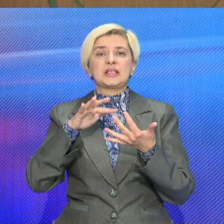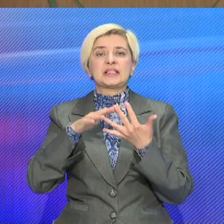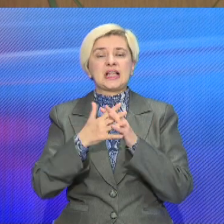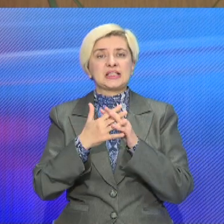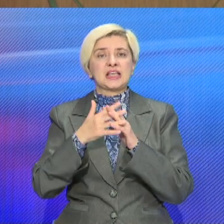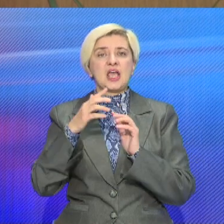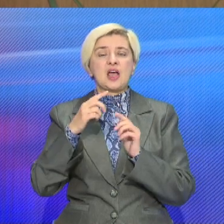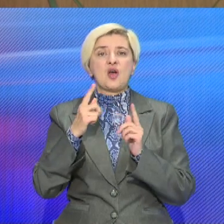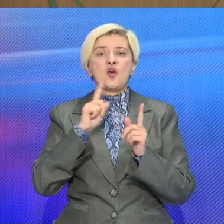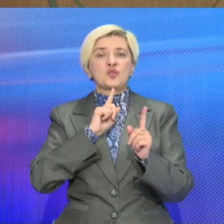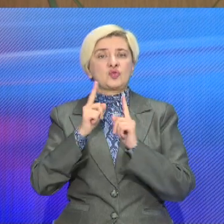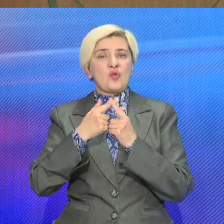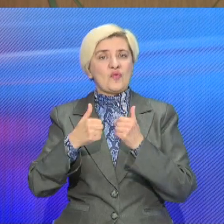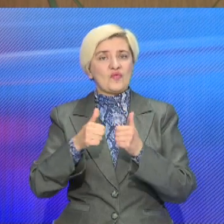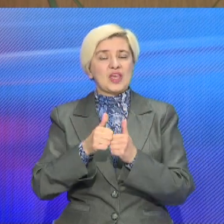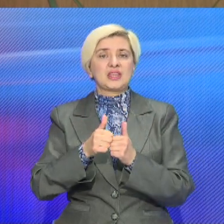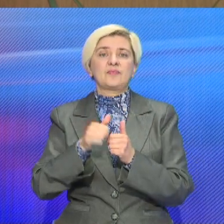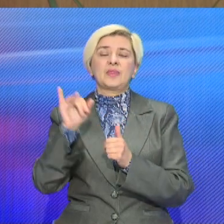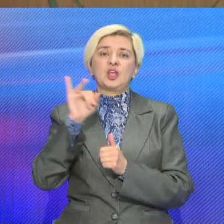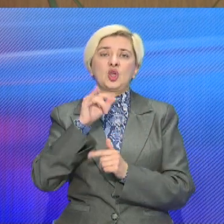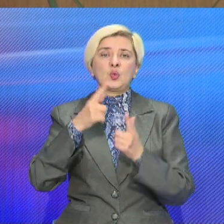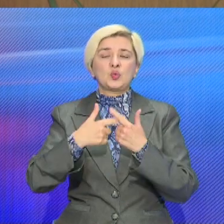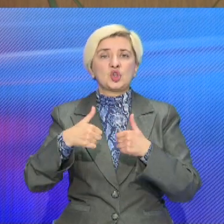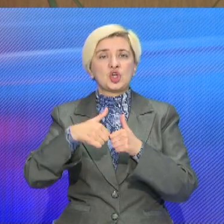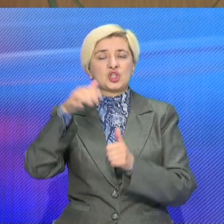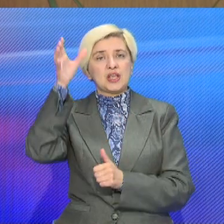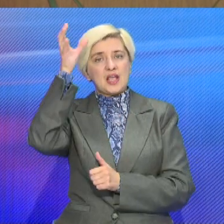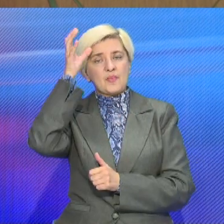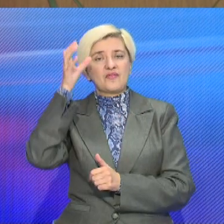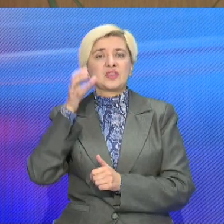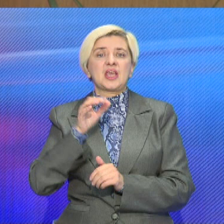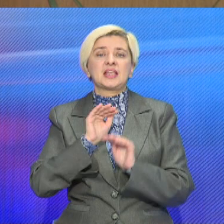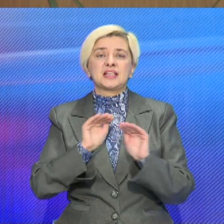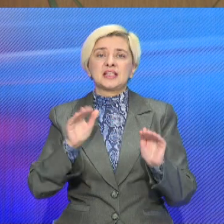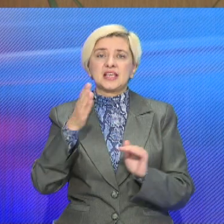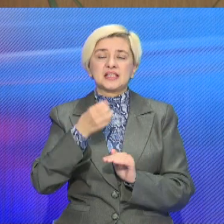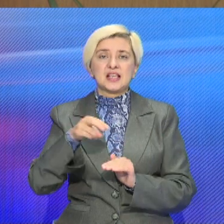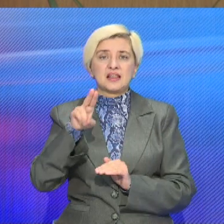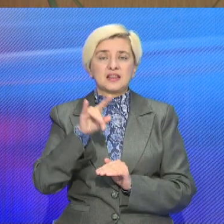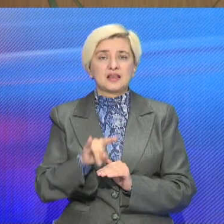советы, и учреждения образования, в частности, и детские сады.